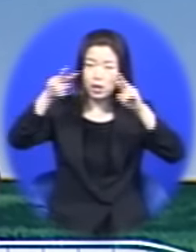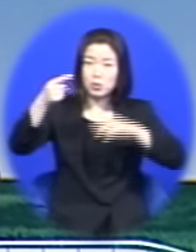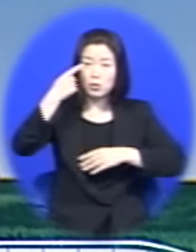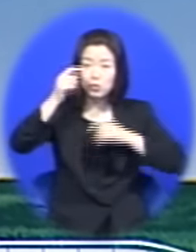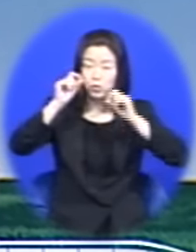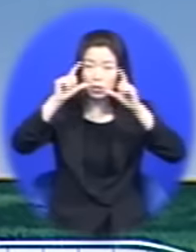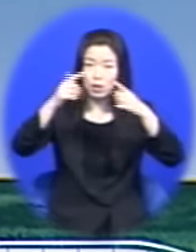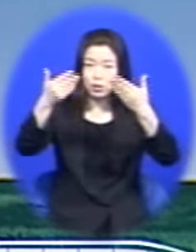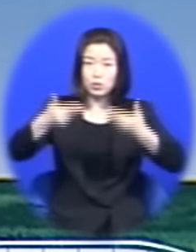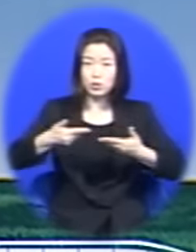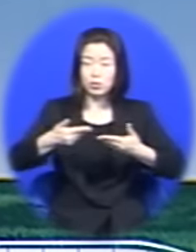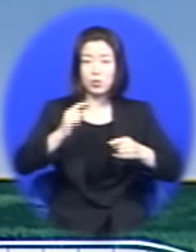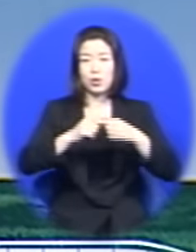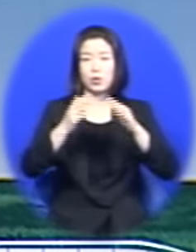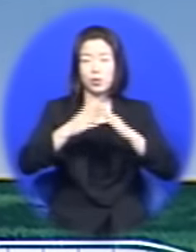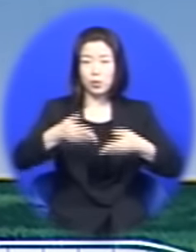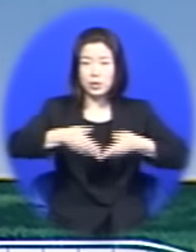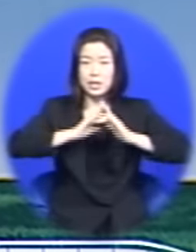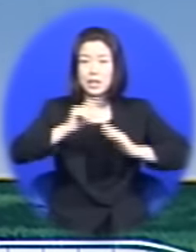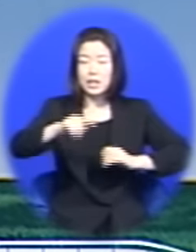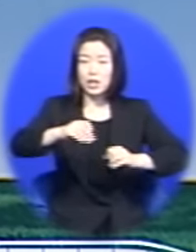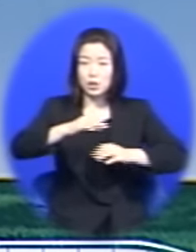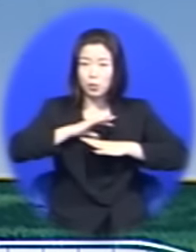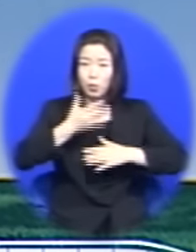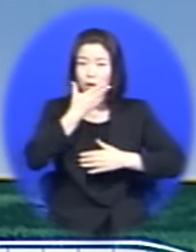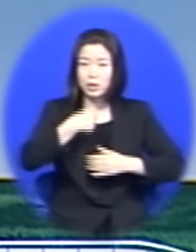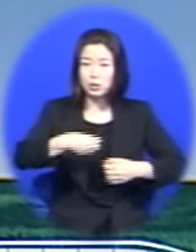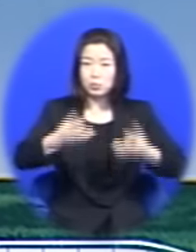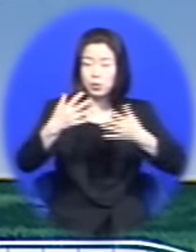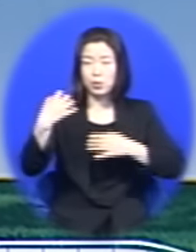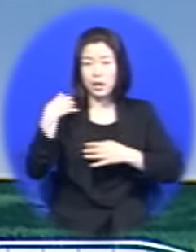열어주시고 교회를 세우는 이 놀라운 축복을 제가